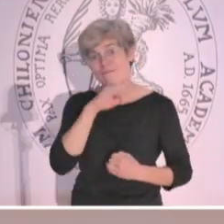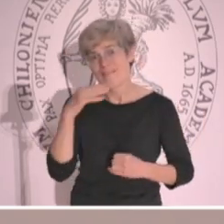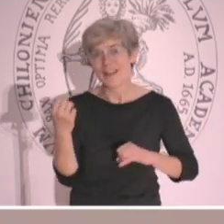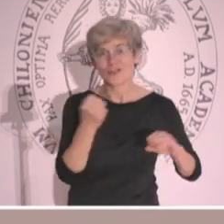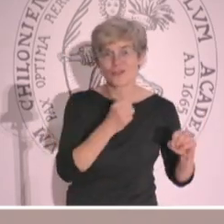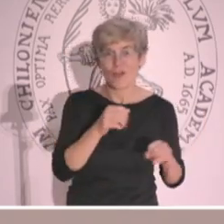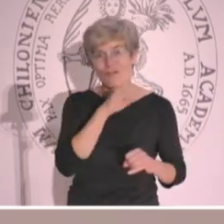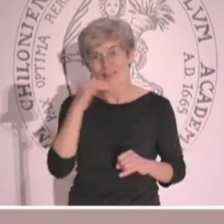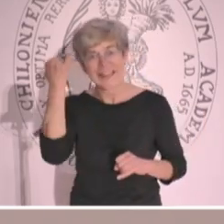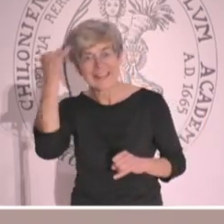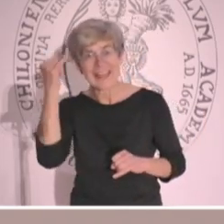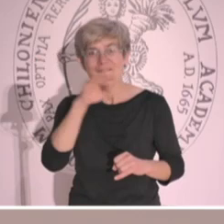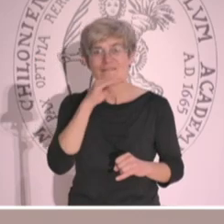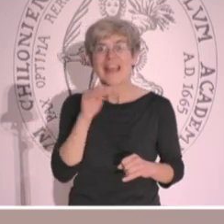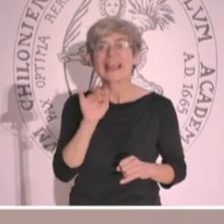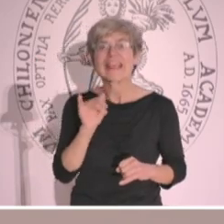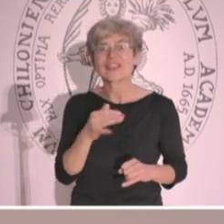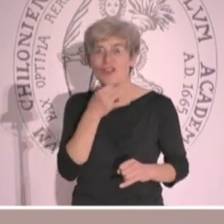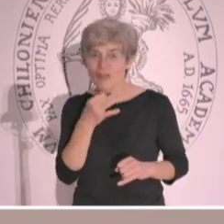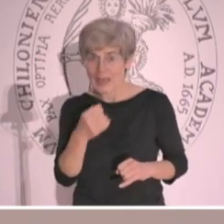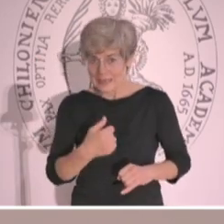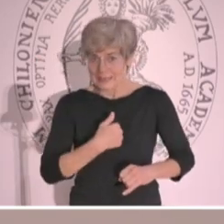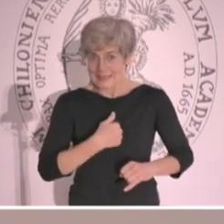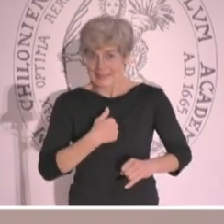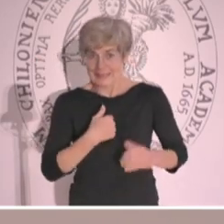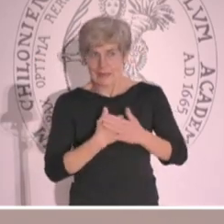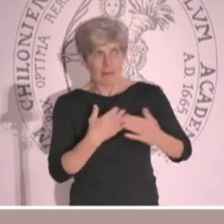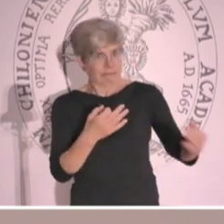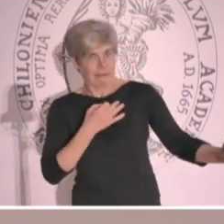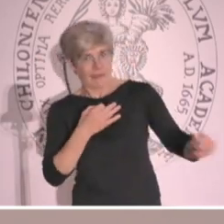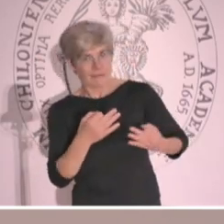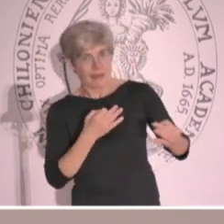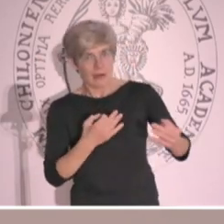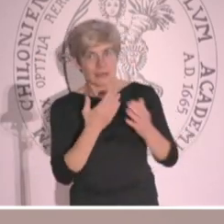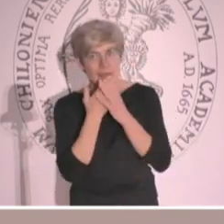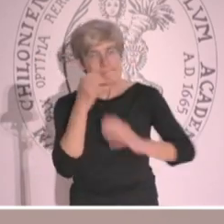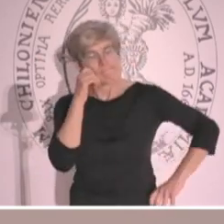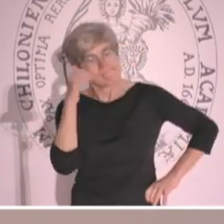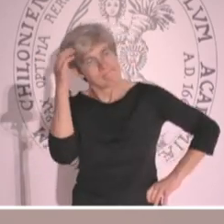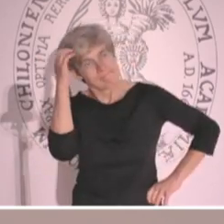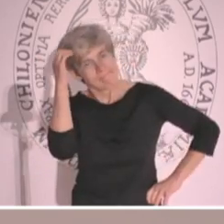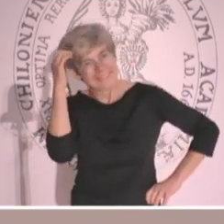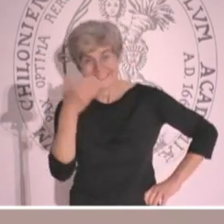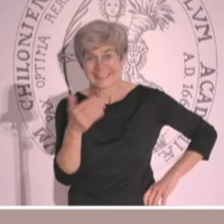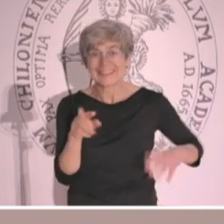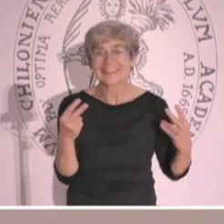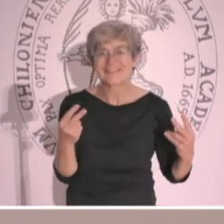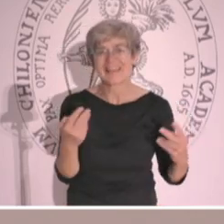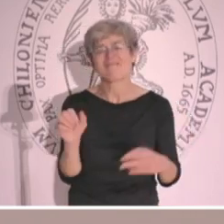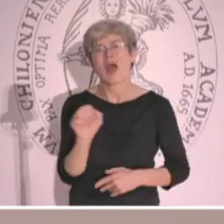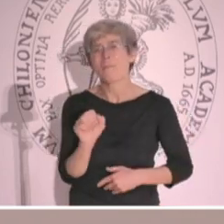viele kritische Fragen, die mich ins Schwitzen bringen auf Veranstaltungen, bringen sie ein. Und das ist ganz, ganz wichtig, weil der Sound der